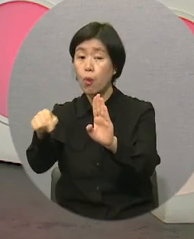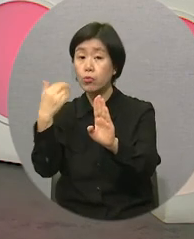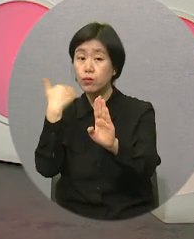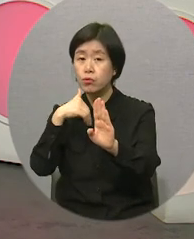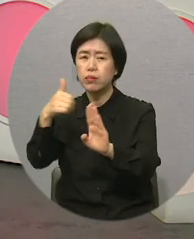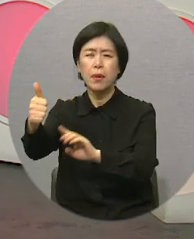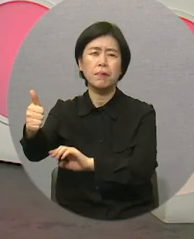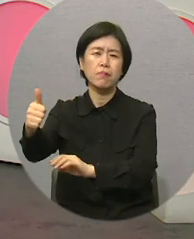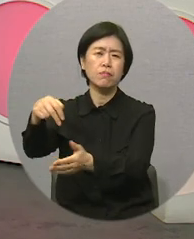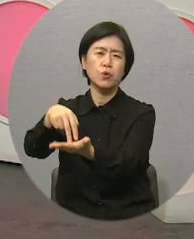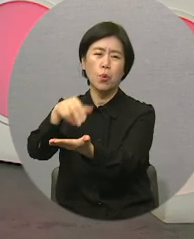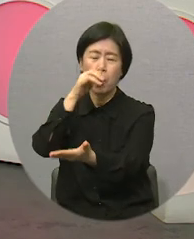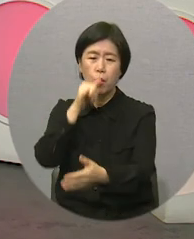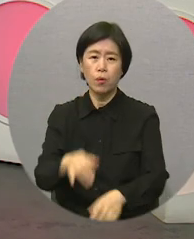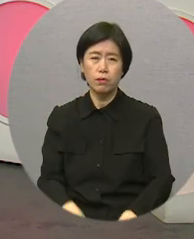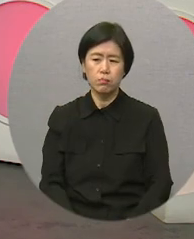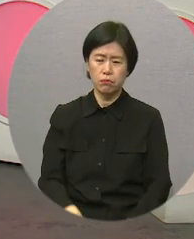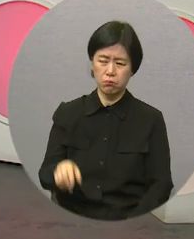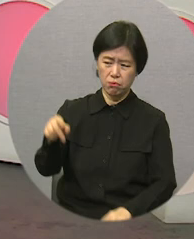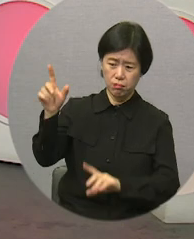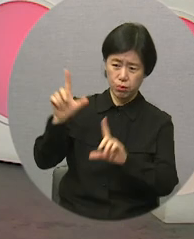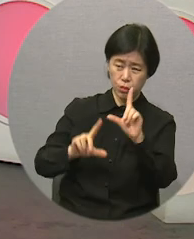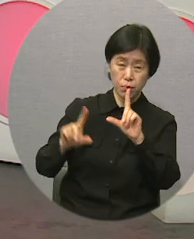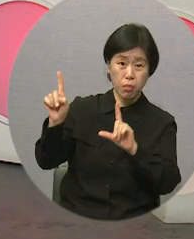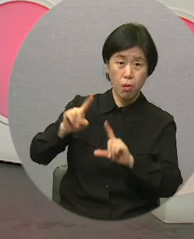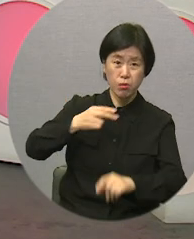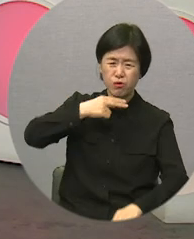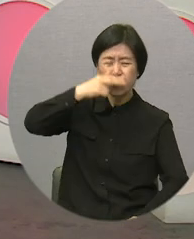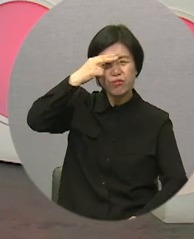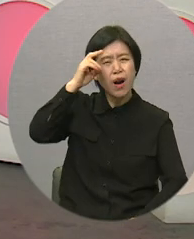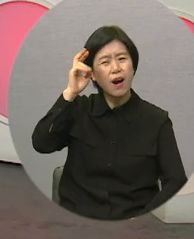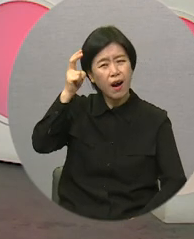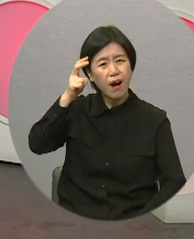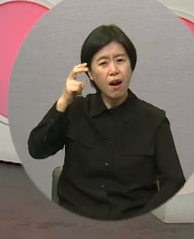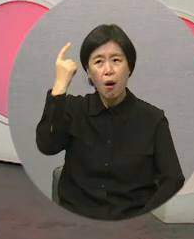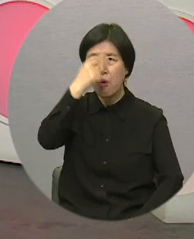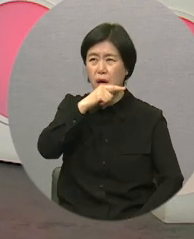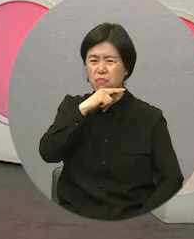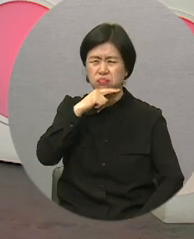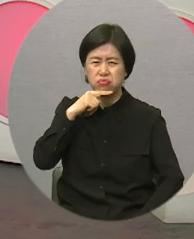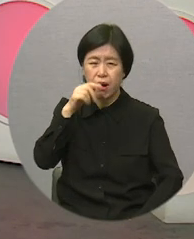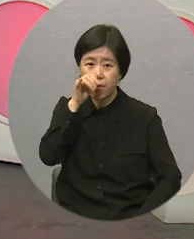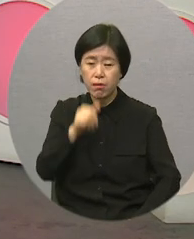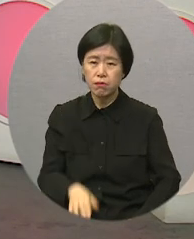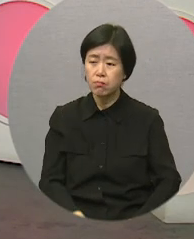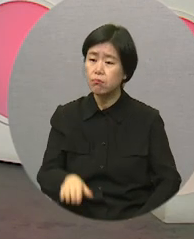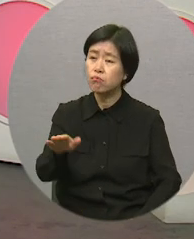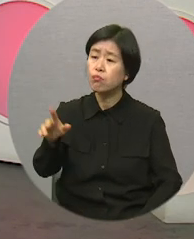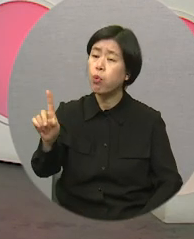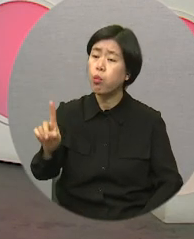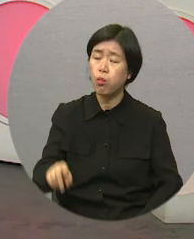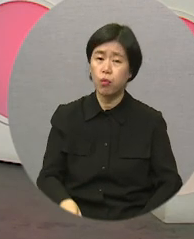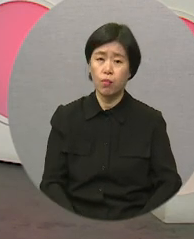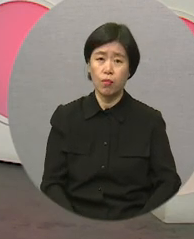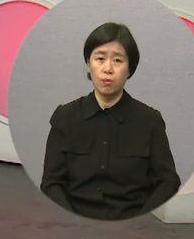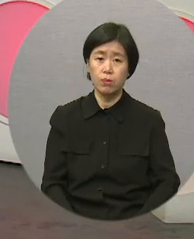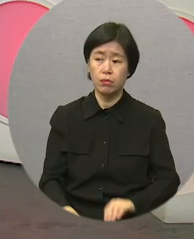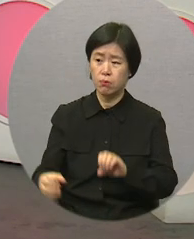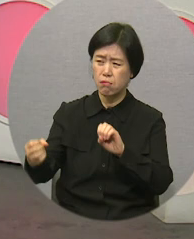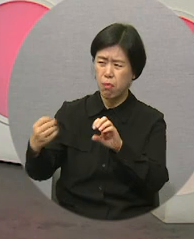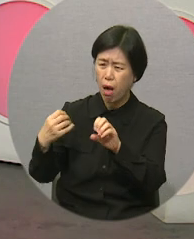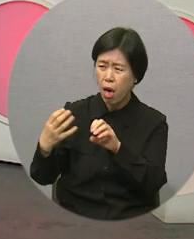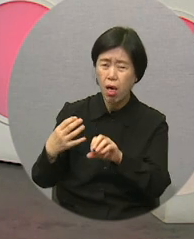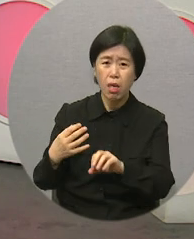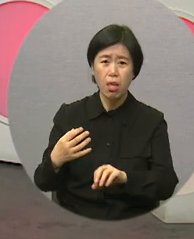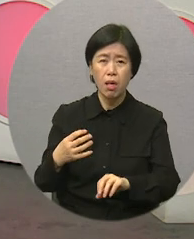있었습니다. 주춤거리며 술기운으로 얼굴이 벌건 아저씨에게 무슨 일이냐고 물었지만 발음이